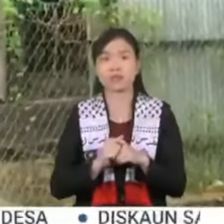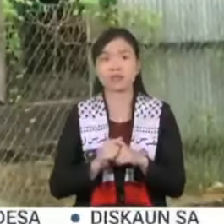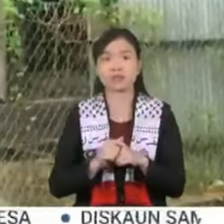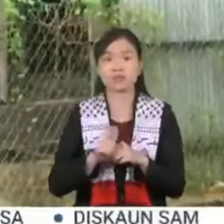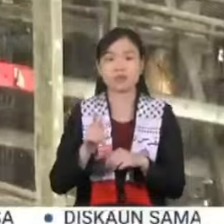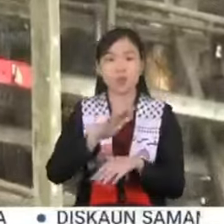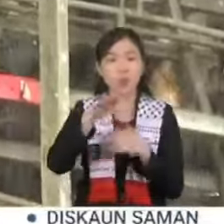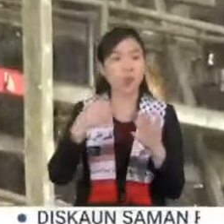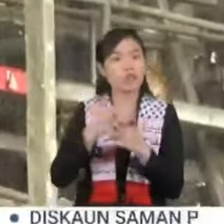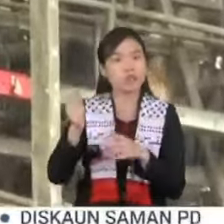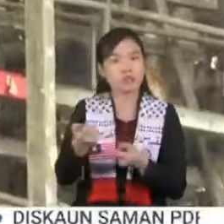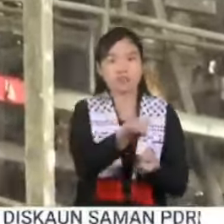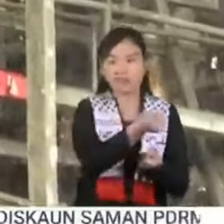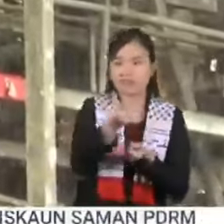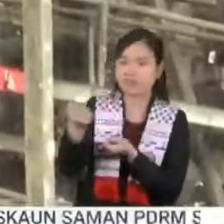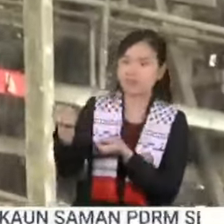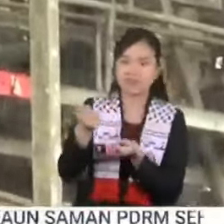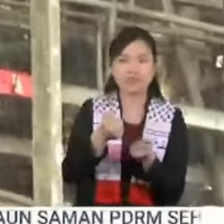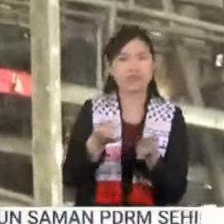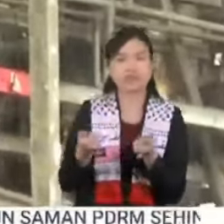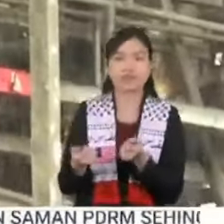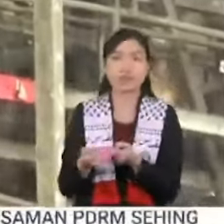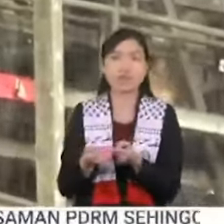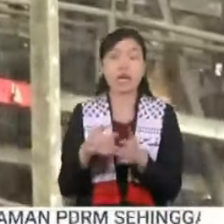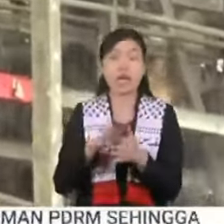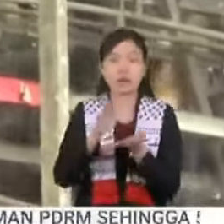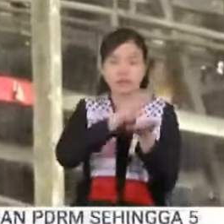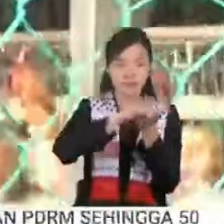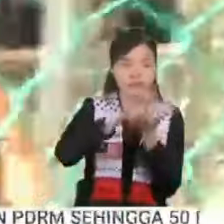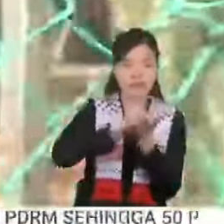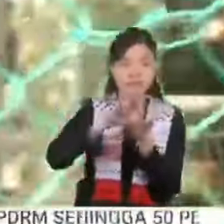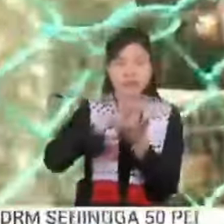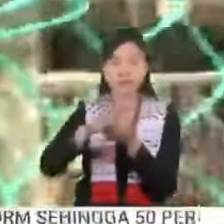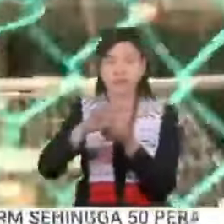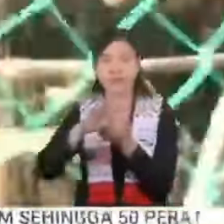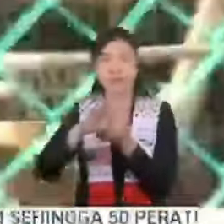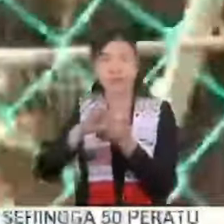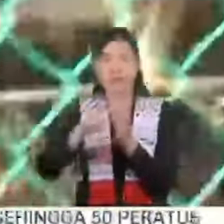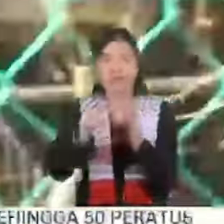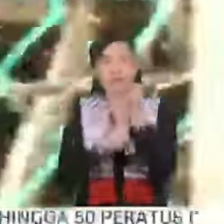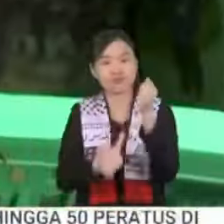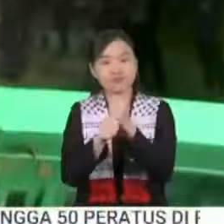melakukan semburan lalat secara berkala selain pelaksanaan pembersihan najis segera.